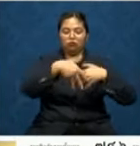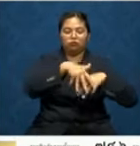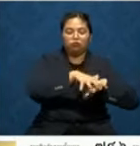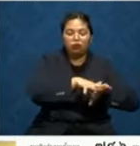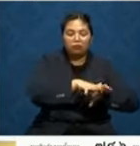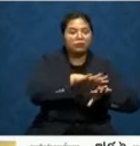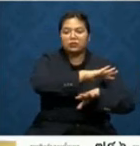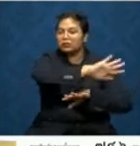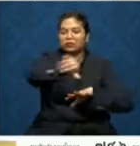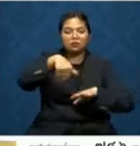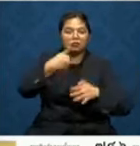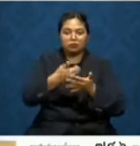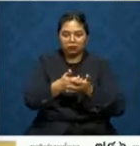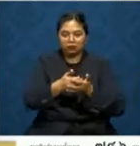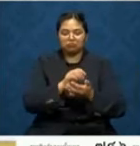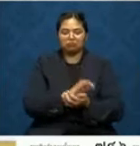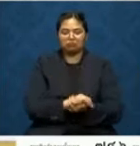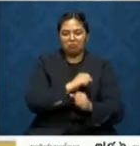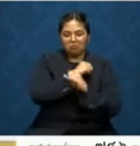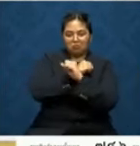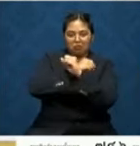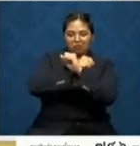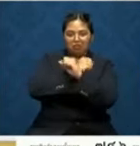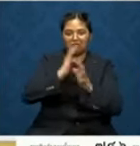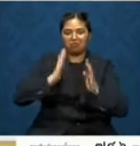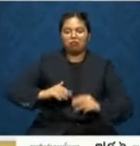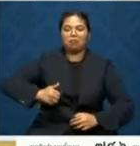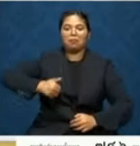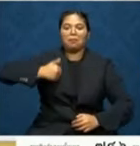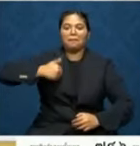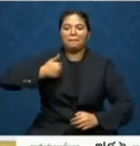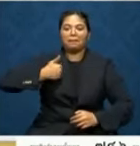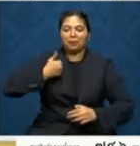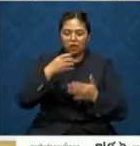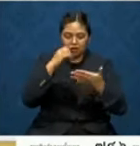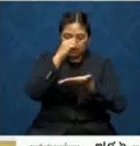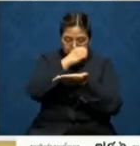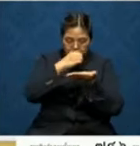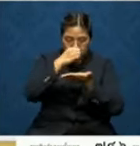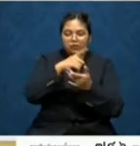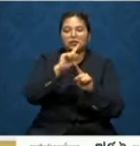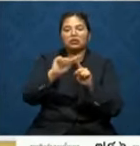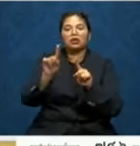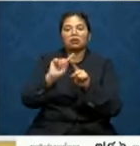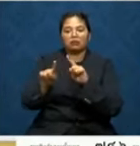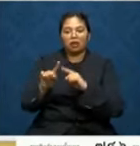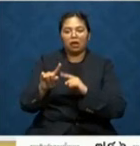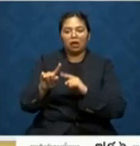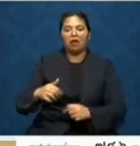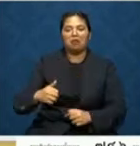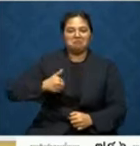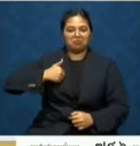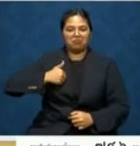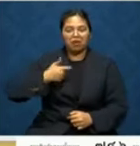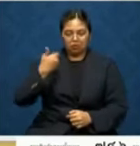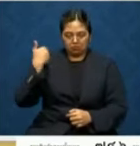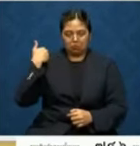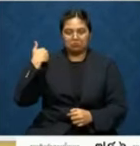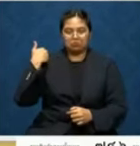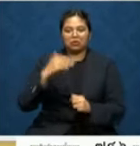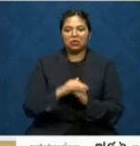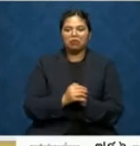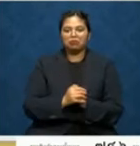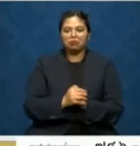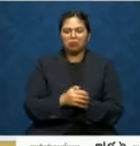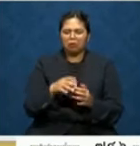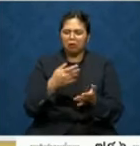เพื่อดำเนินการประปลามผู้มีอิทธพลและอย่าเสบติดประประผู้มอธพลผมฟังเรื่องที่เกิดขึ